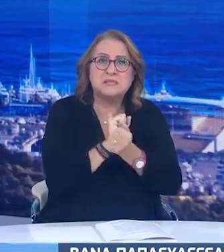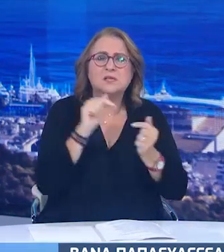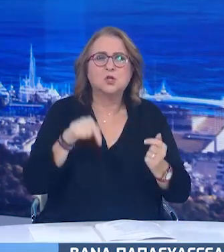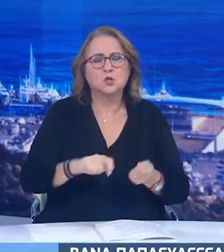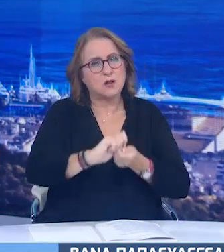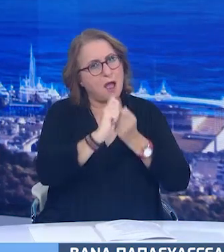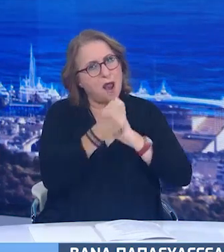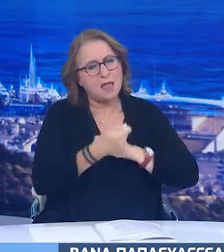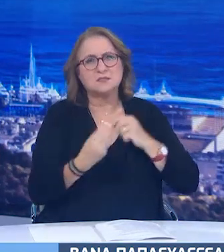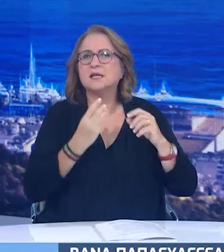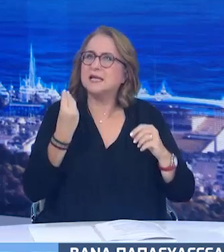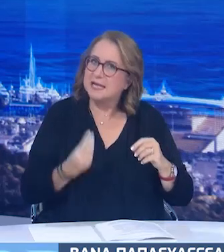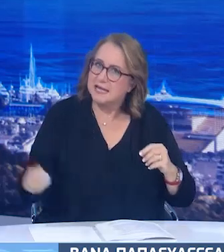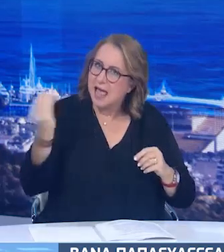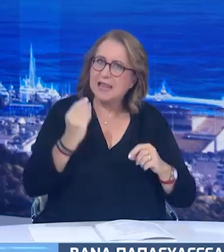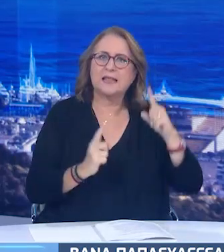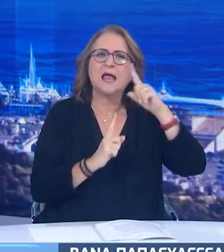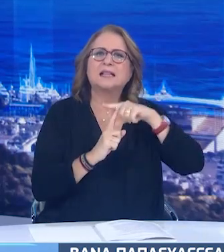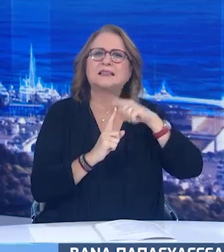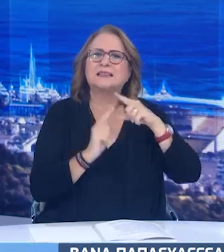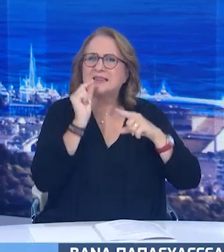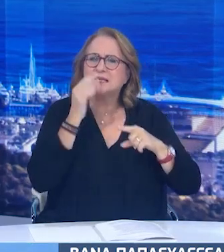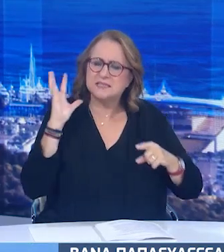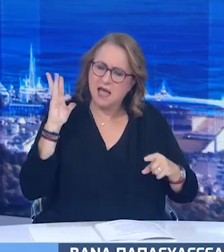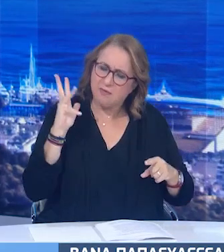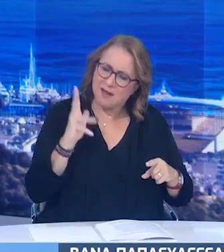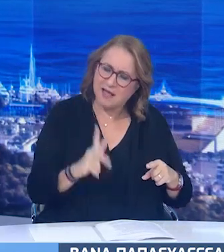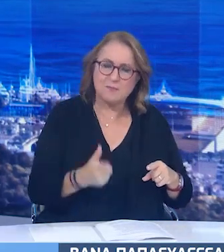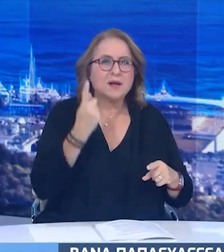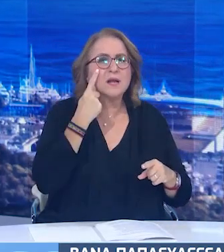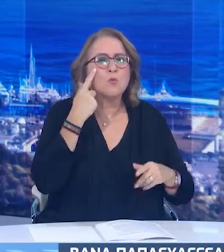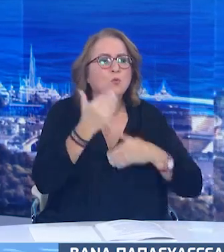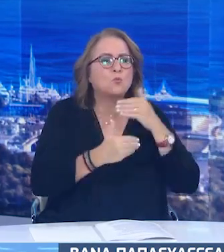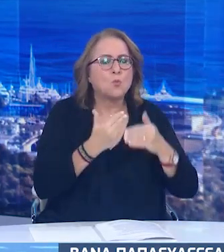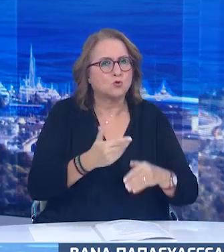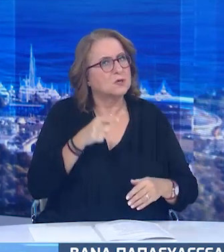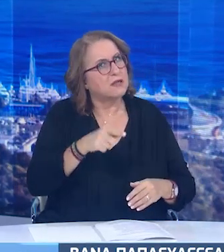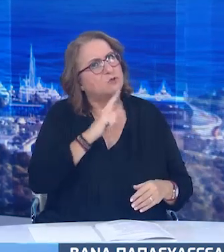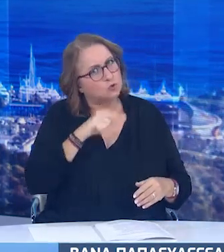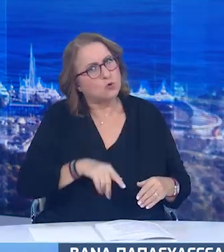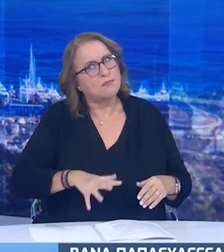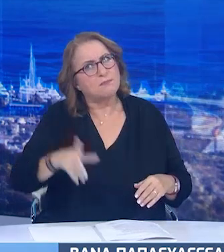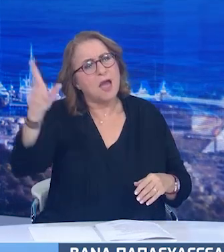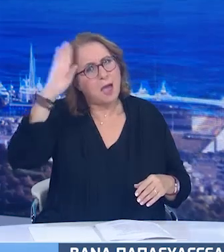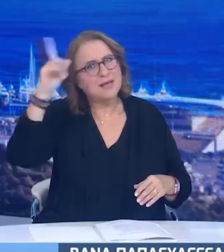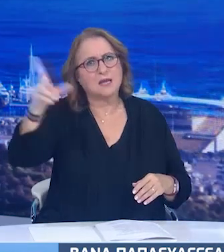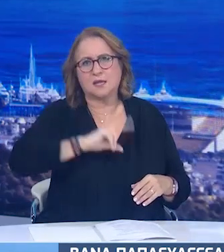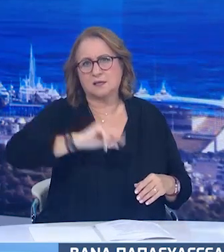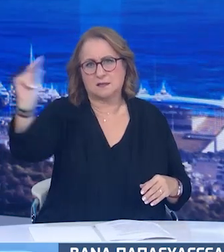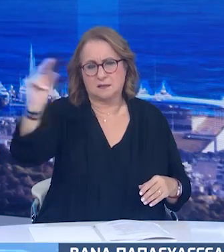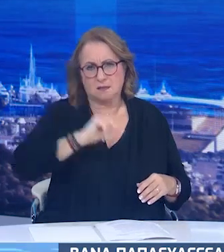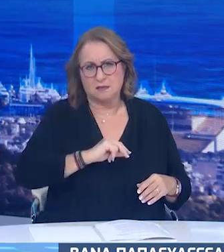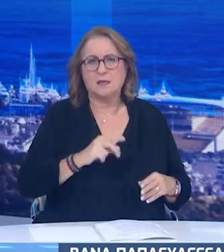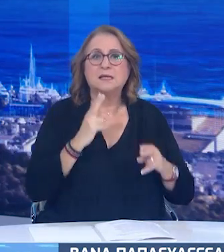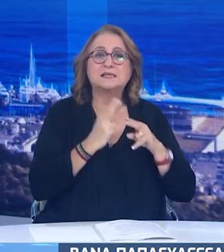ΗΠΑ. Στόχος μας είναι να παρακολουθούμε στενά την εξέλιξη των νέων κρουσμάτων στα παιδιά σχολικής ηλικίας, όχι μόνο τις